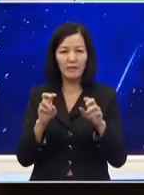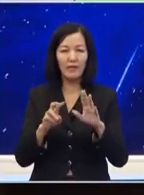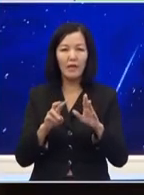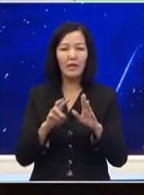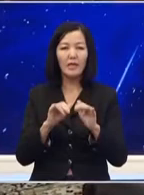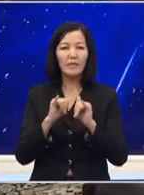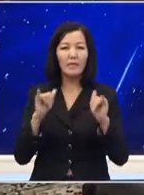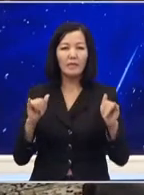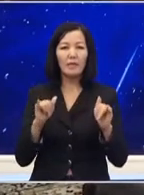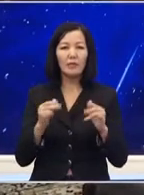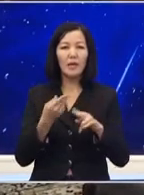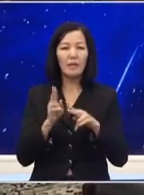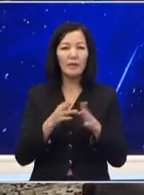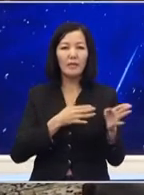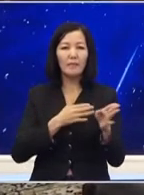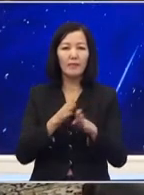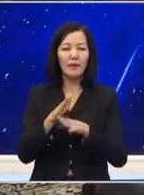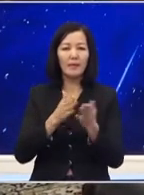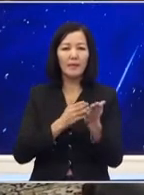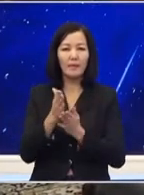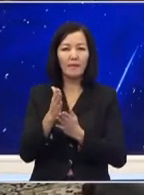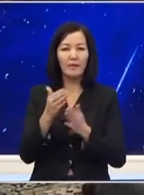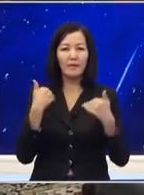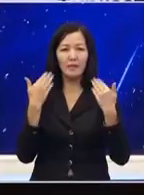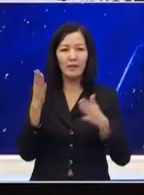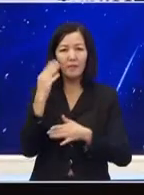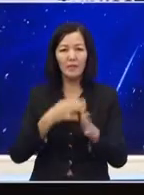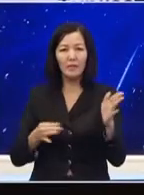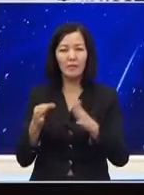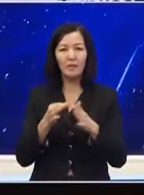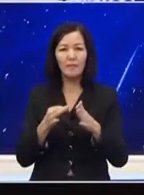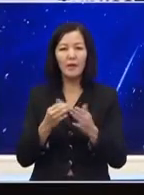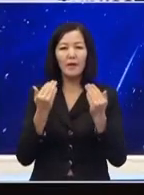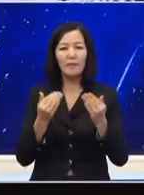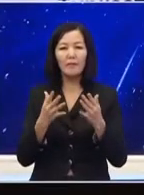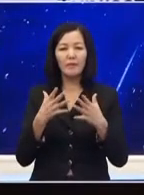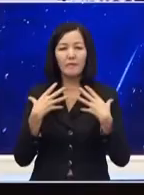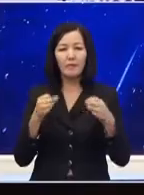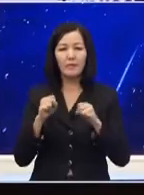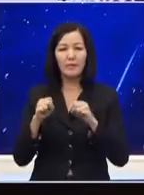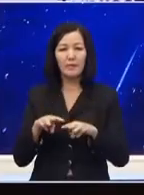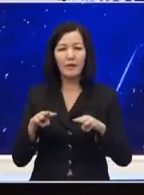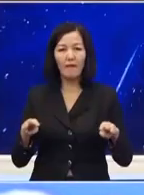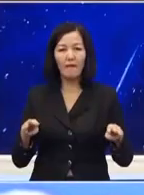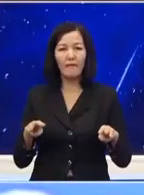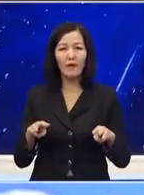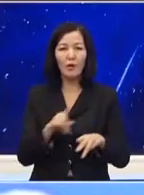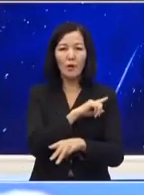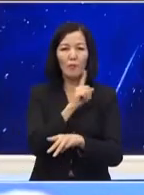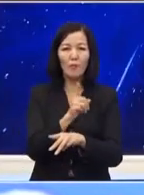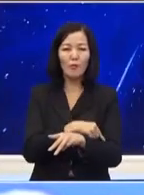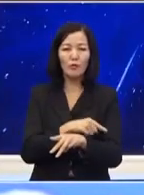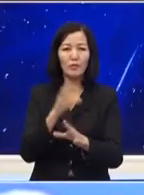Динамичную детальность в этом направлении демонстрирует Алматинская область. По данным Минздрава, суточная мощность лаборатории